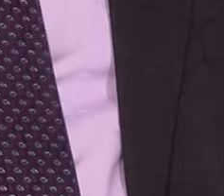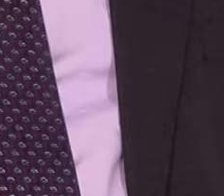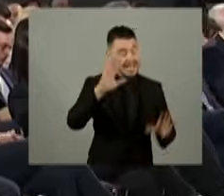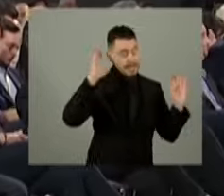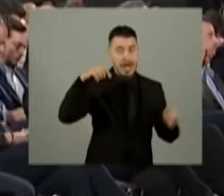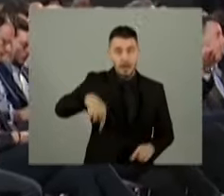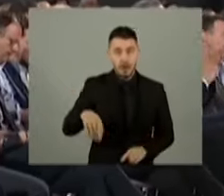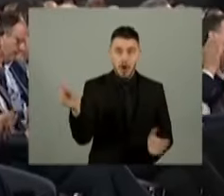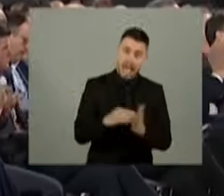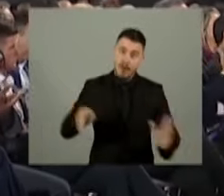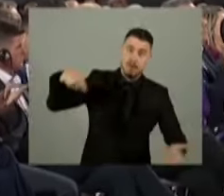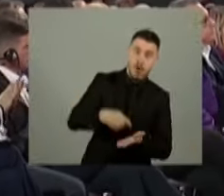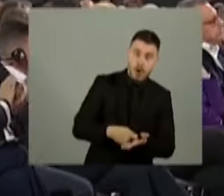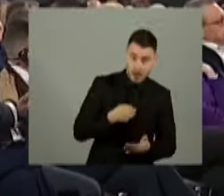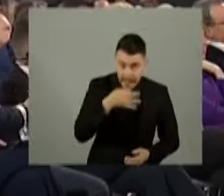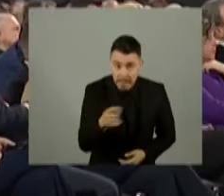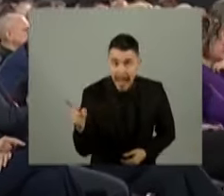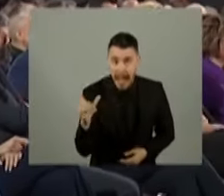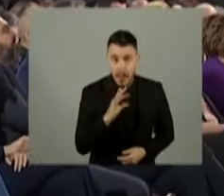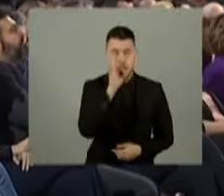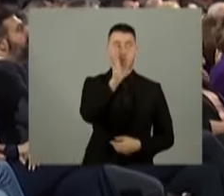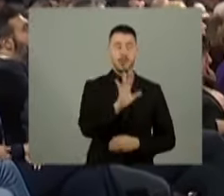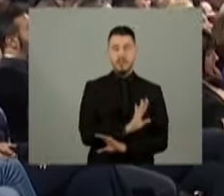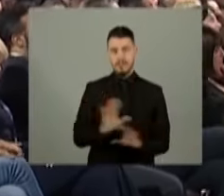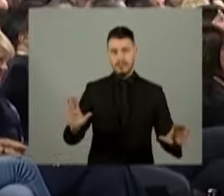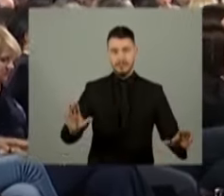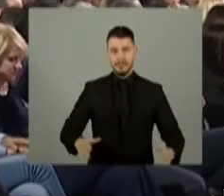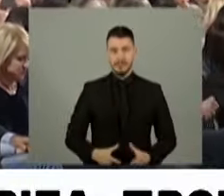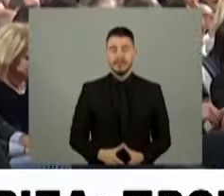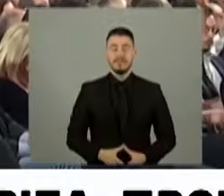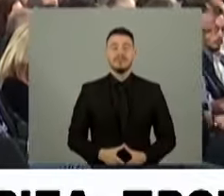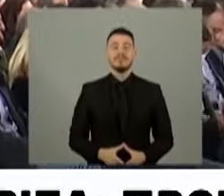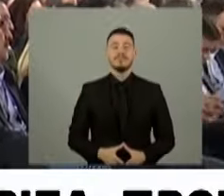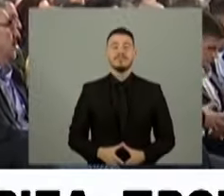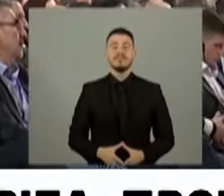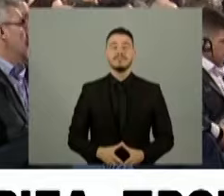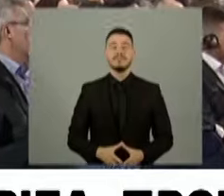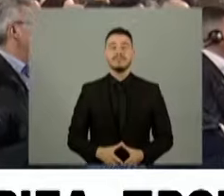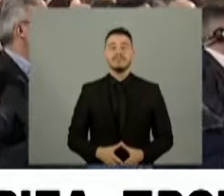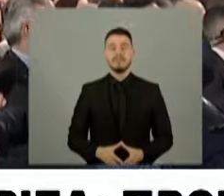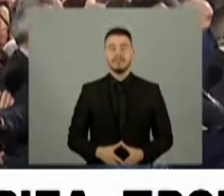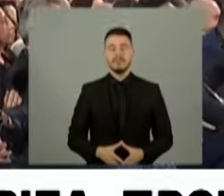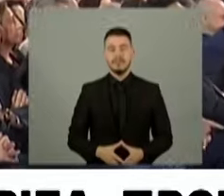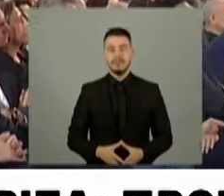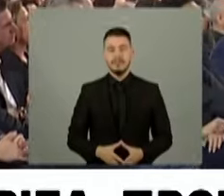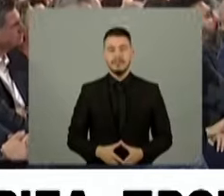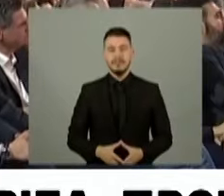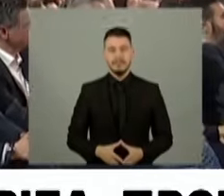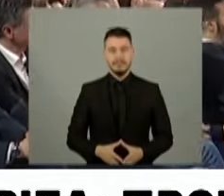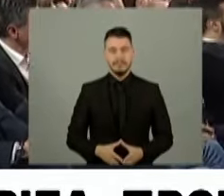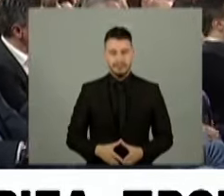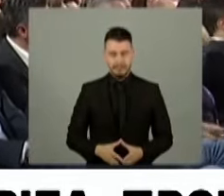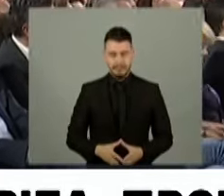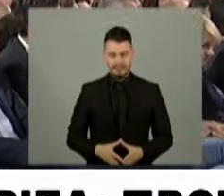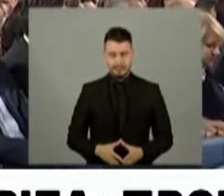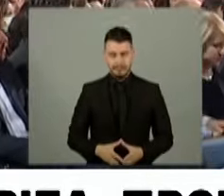εκλογές, από τη βάση του κόμματος, με ένα τεράστιο ποσοστό, και ξαφνικά βγαίνει και λέει: όχι, πάμε, βρείτε. Υπάρχει και χειρότερη. Εντάξει, αλλά το